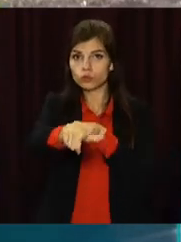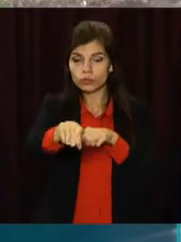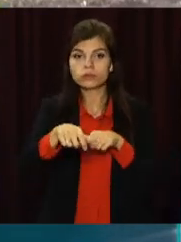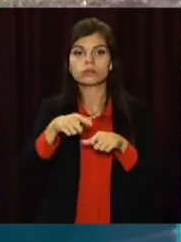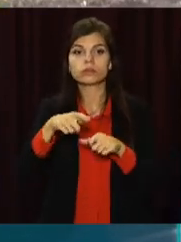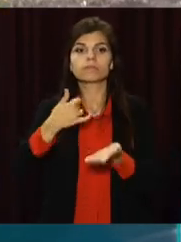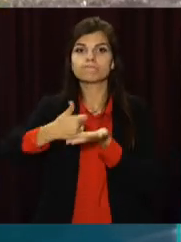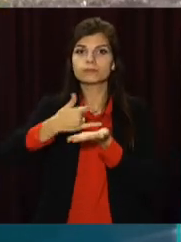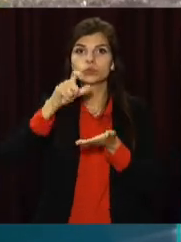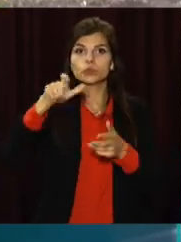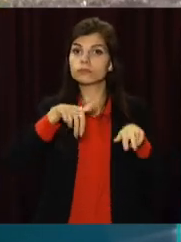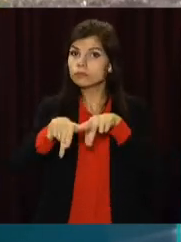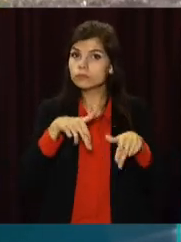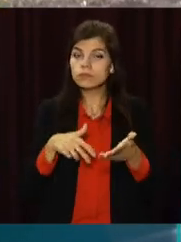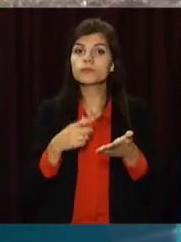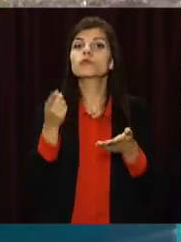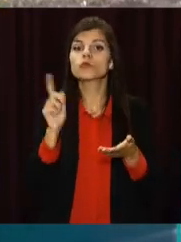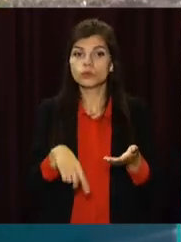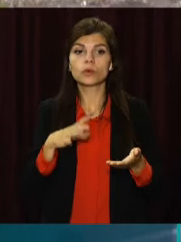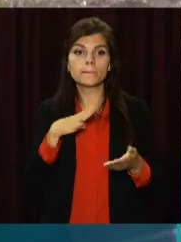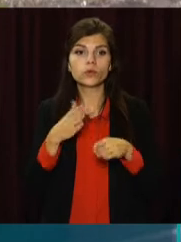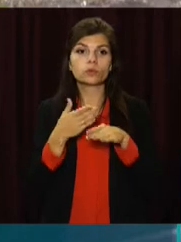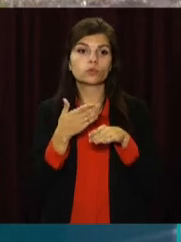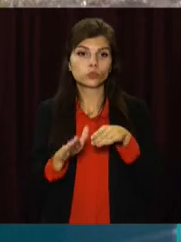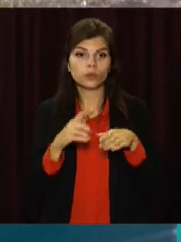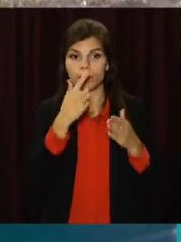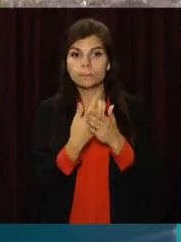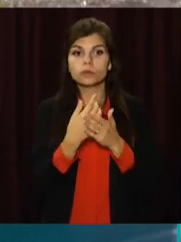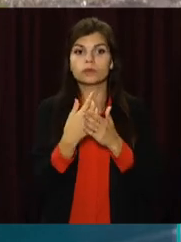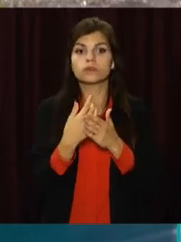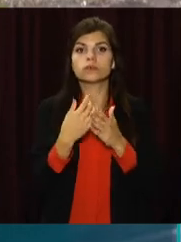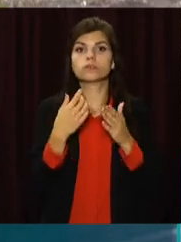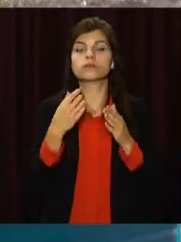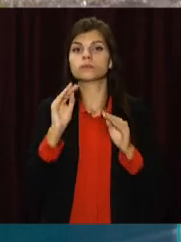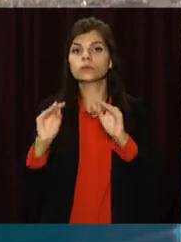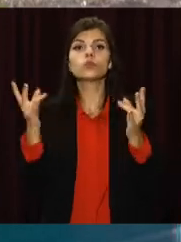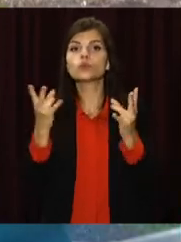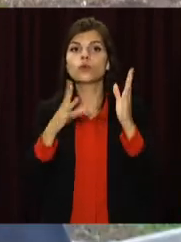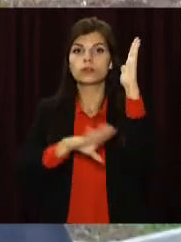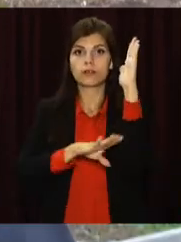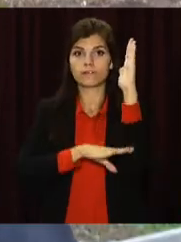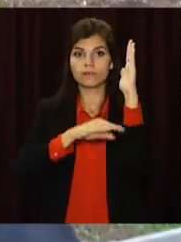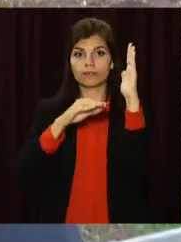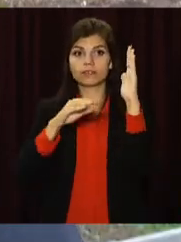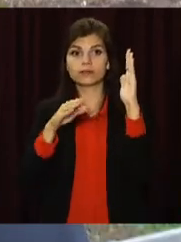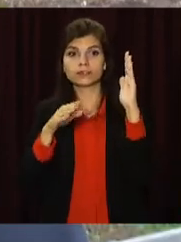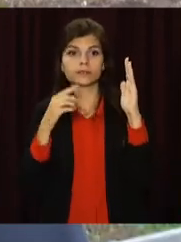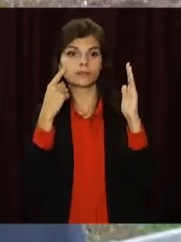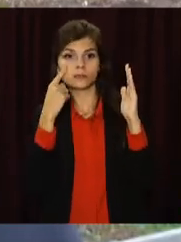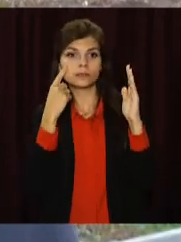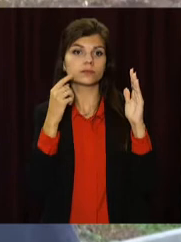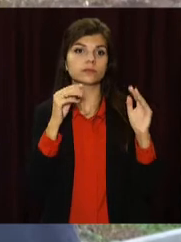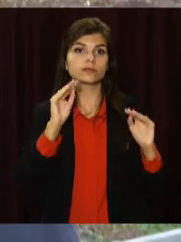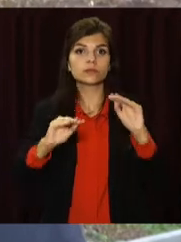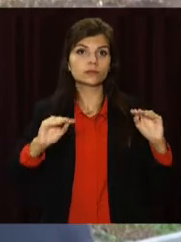тротуарного покриття. В тому числі було удалено около сотні деревьев. На їх місце будуть висаджені порядка